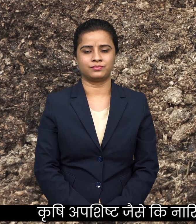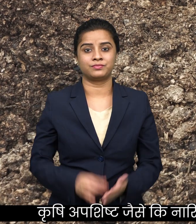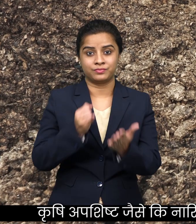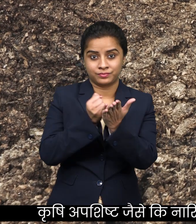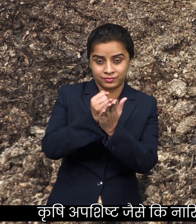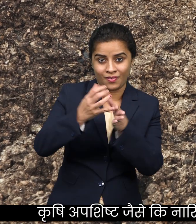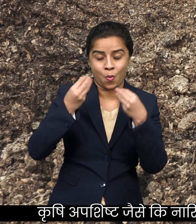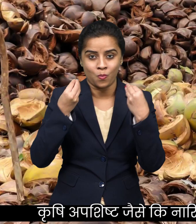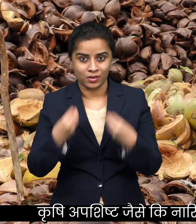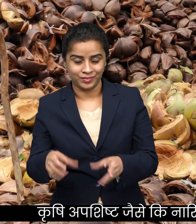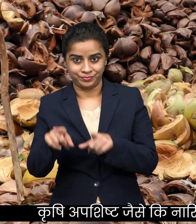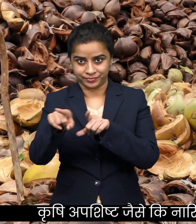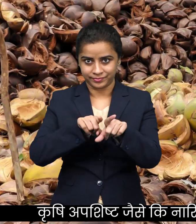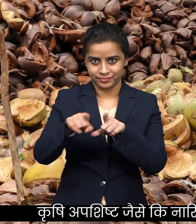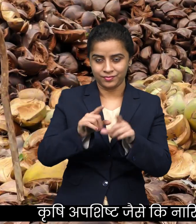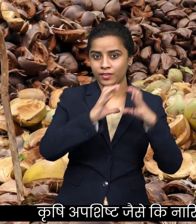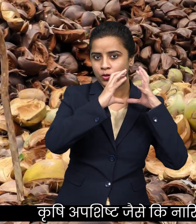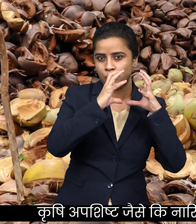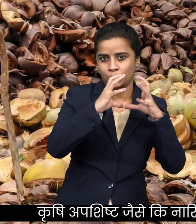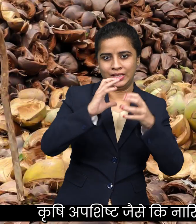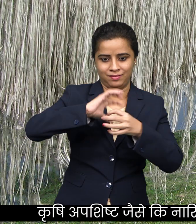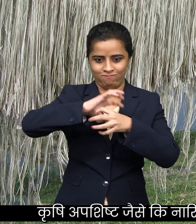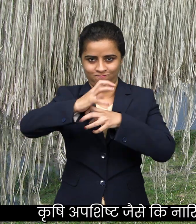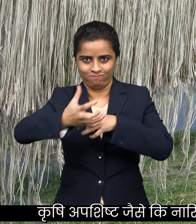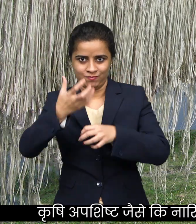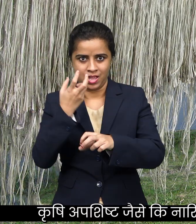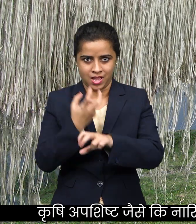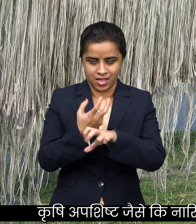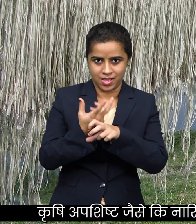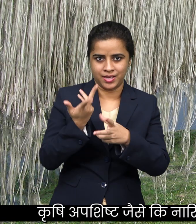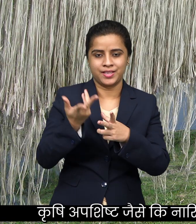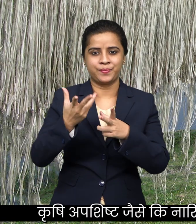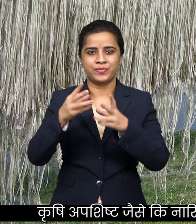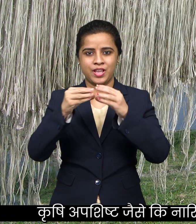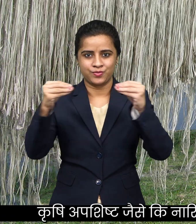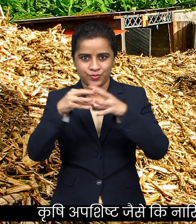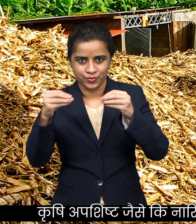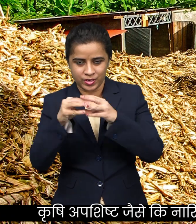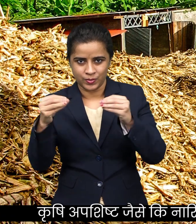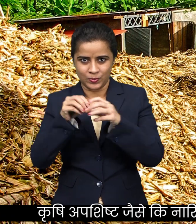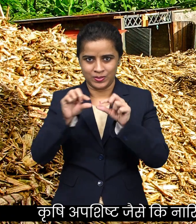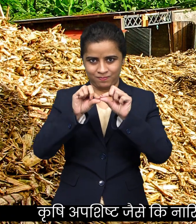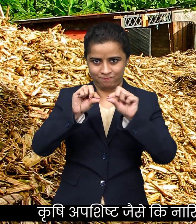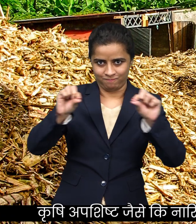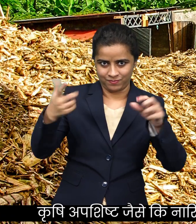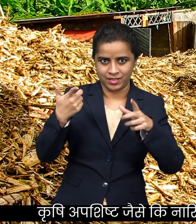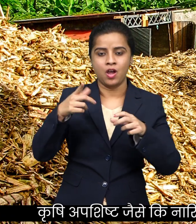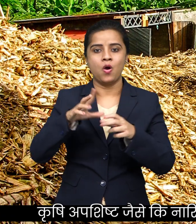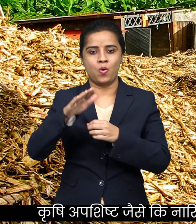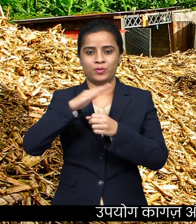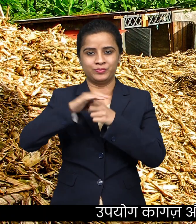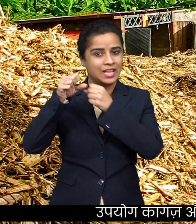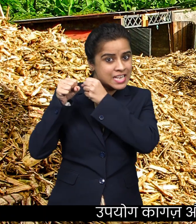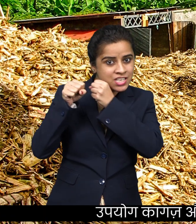कृषि अपशिष्ट जैसे कि नारियल के खोल, जूट, कपास के तने और गन्ने की खोई